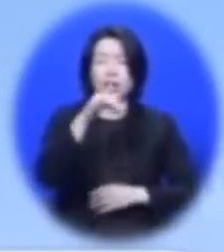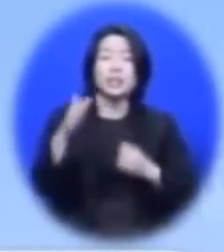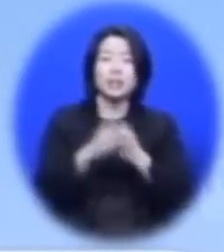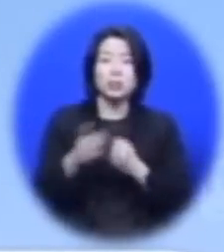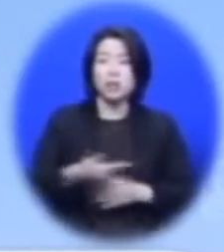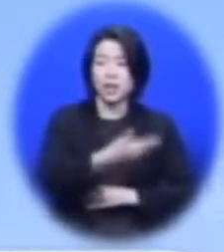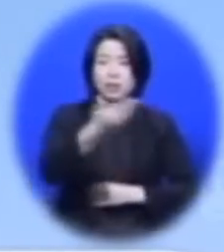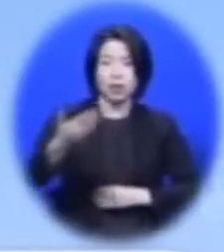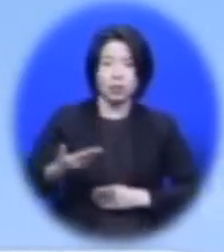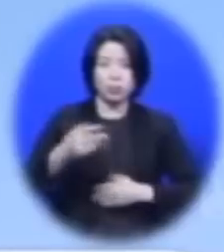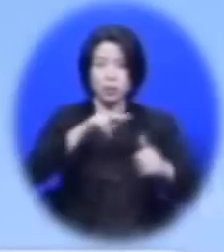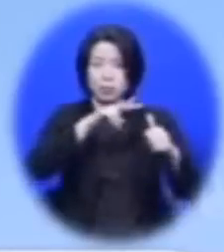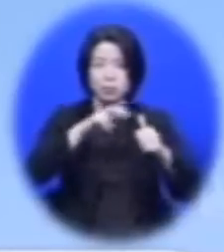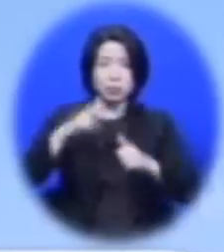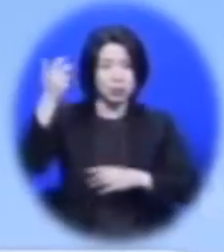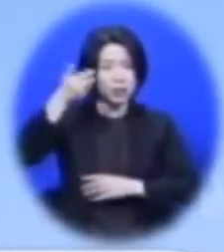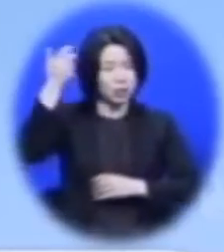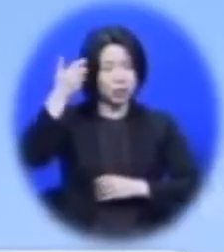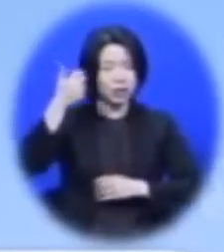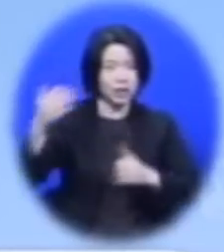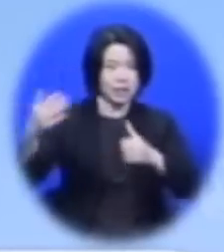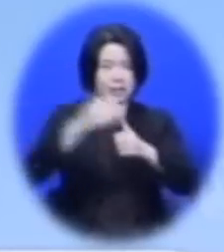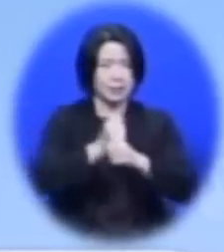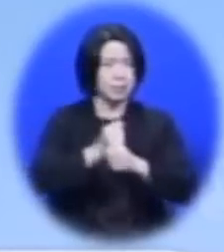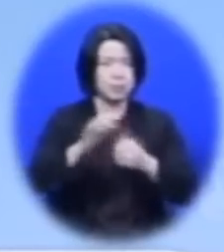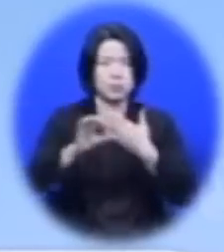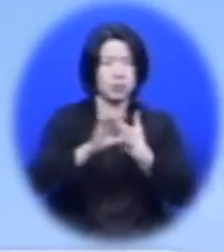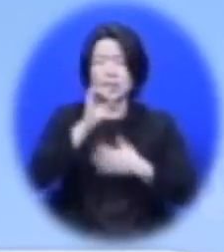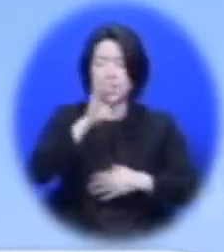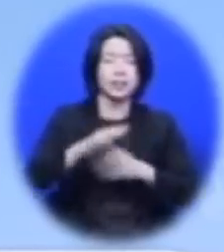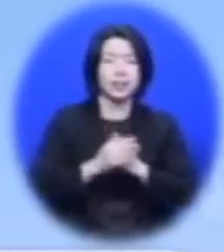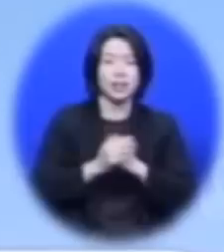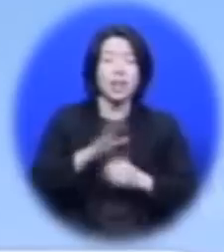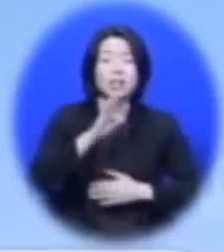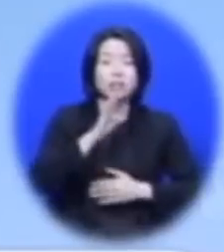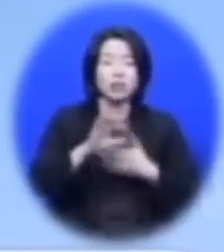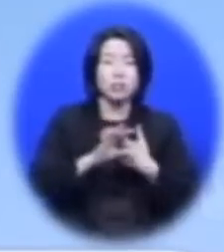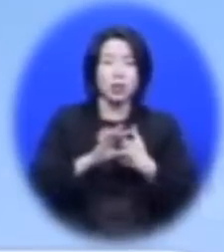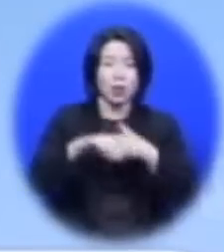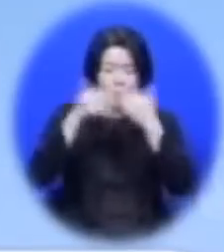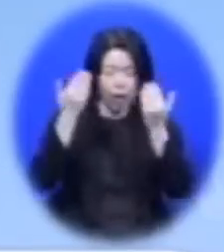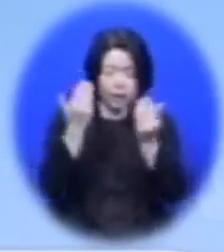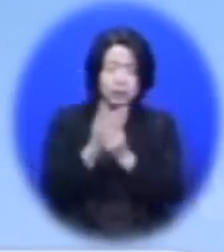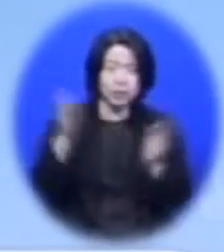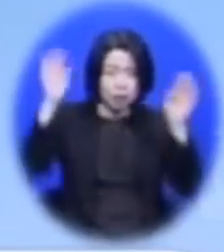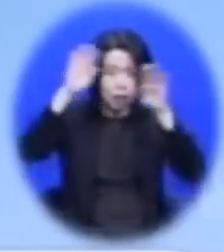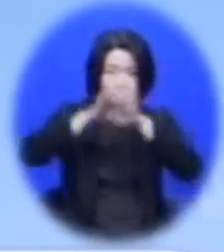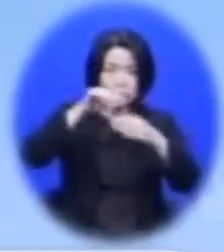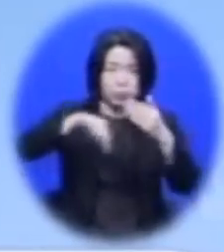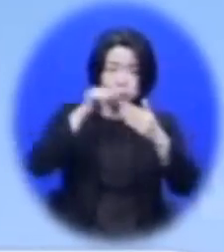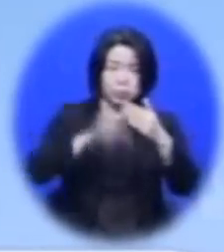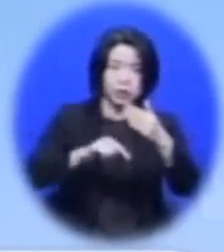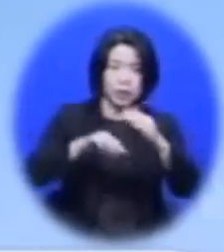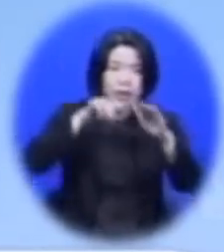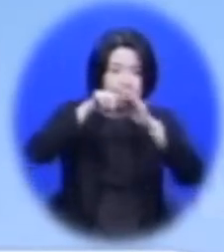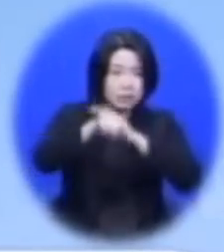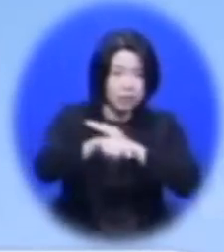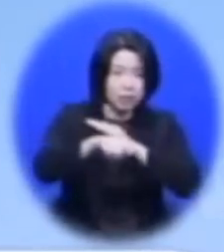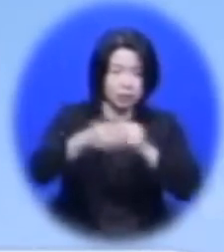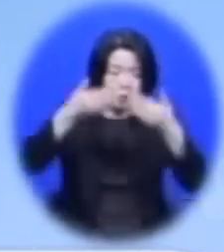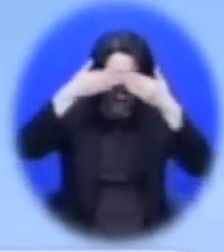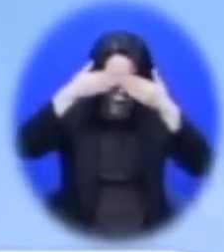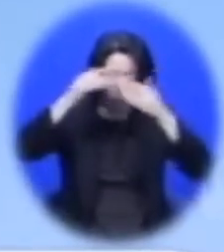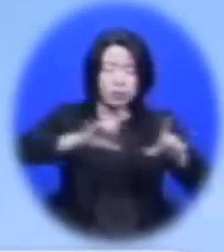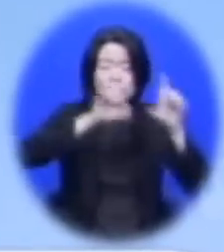여러분이 미움의 영에 사로잡히면 안 됩니다. 그러면 완전히 어둠 속에 들어가서 앞 못 보고 사는 것과 똑같은 인생을